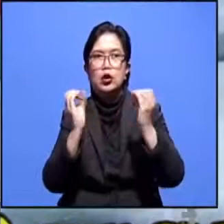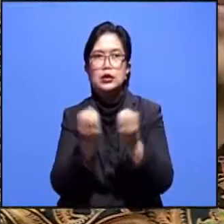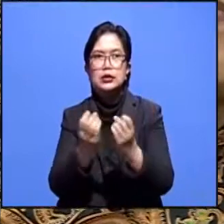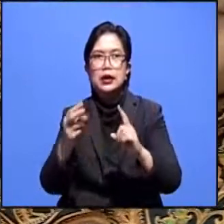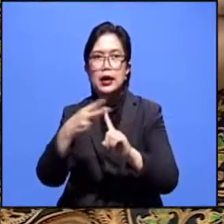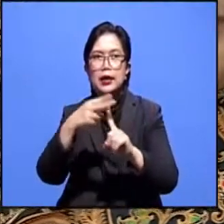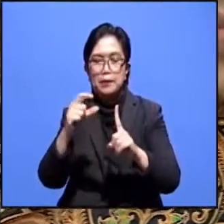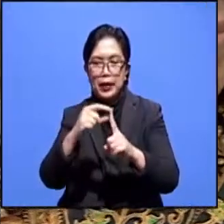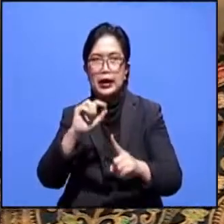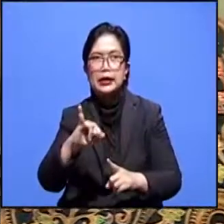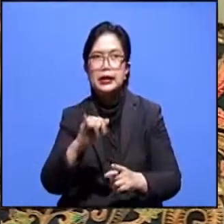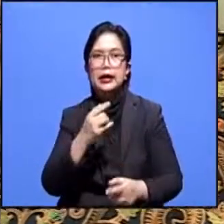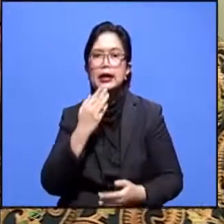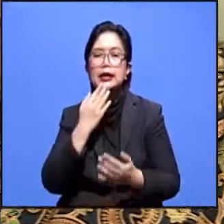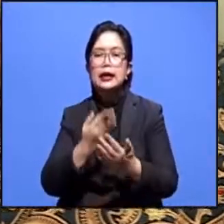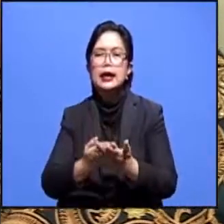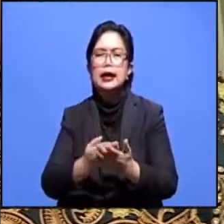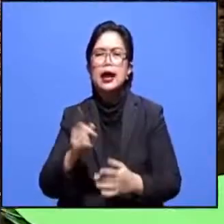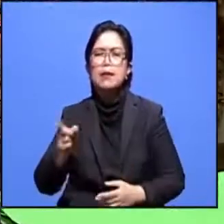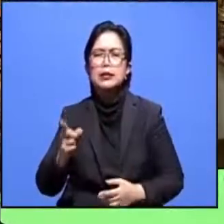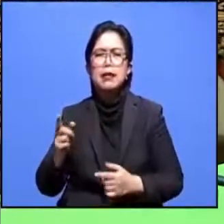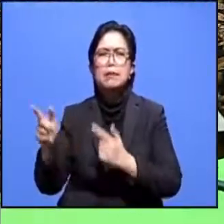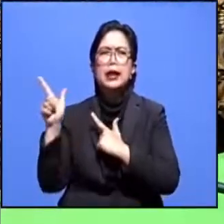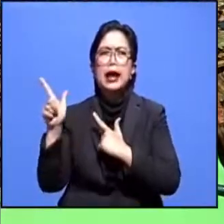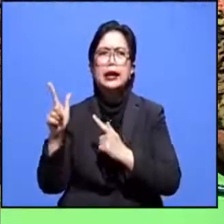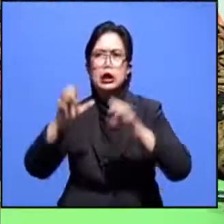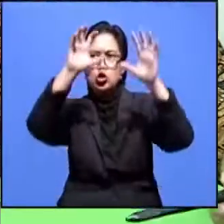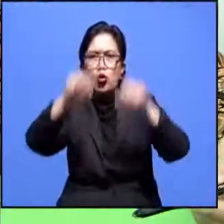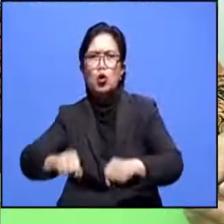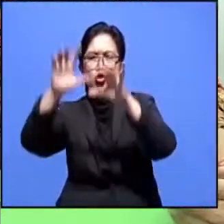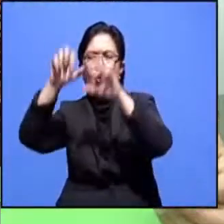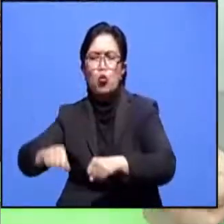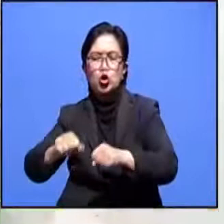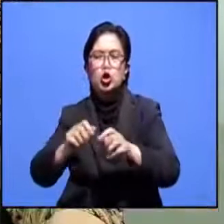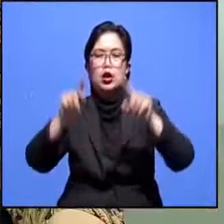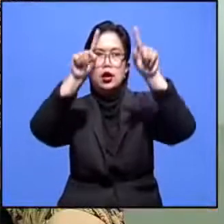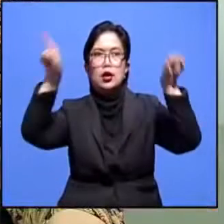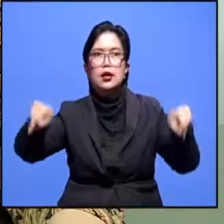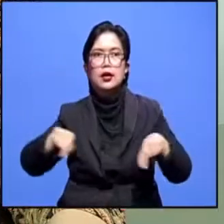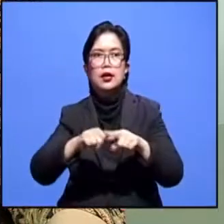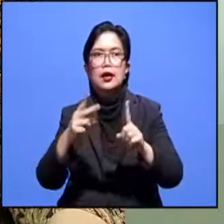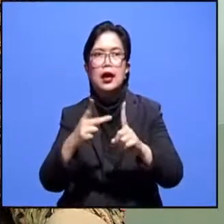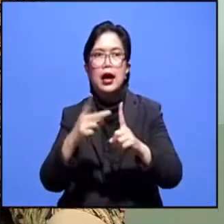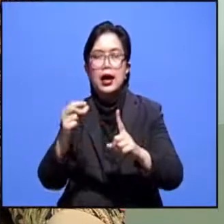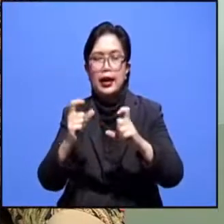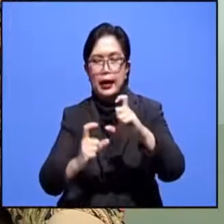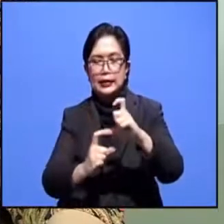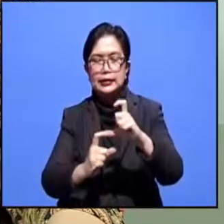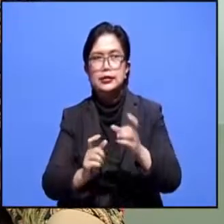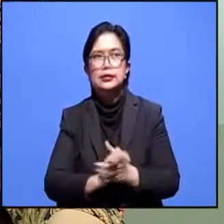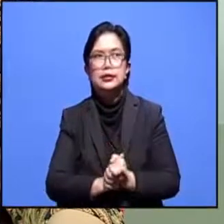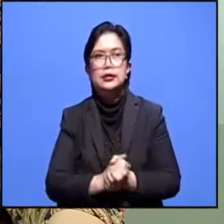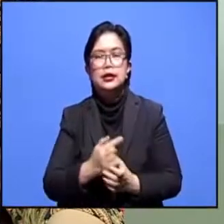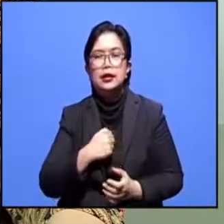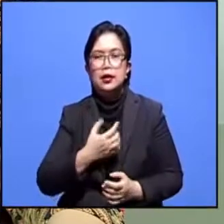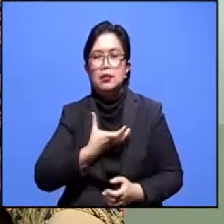kuasa hukumnya mempertanyakan keterlibatan TNI dalam pencopotan baliho Habib Rizik. Saya mau menanggapi terkait